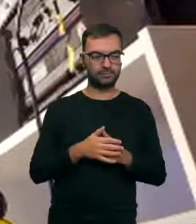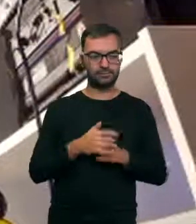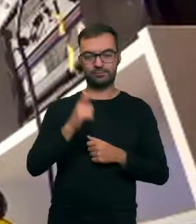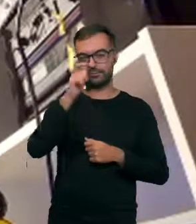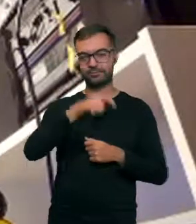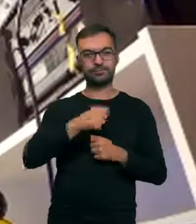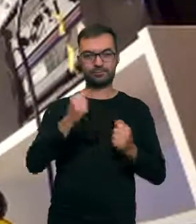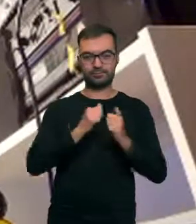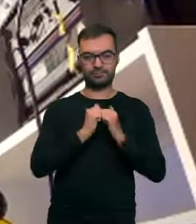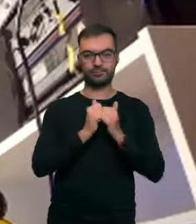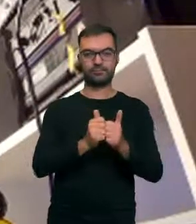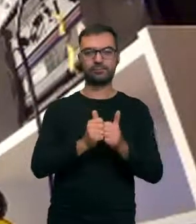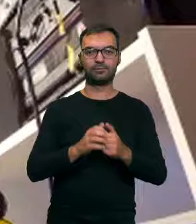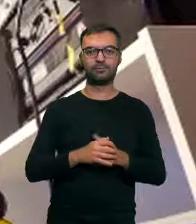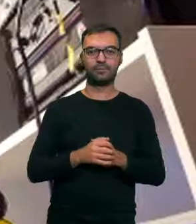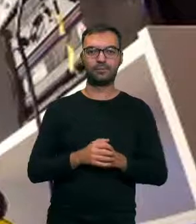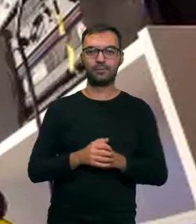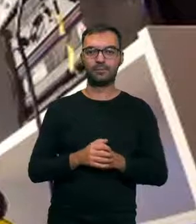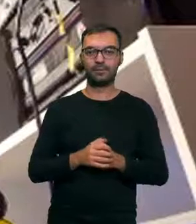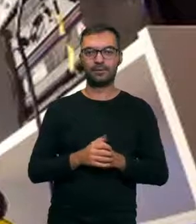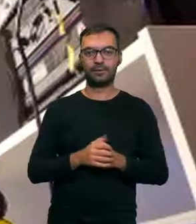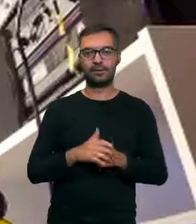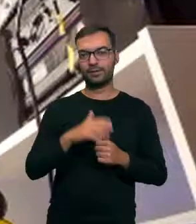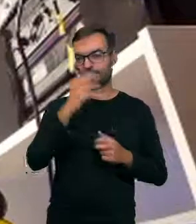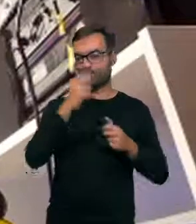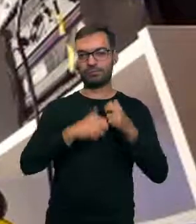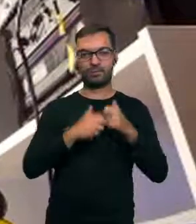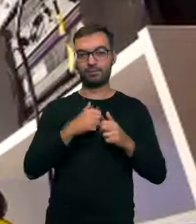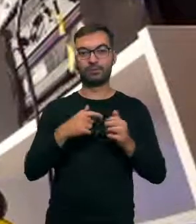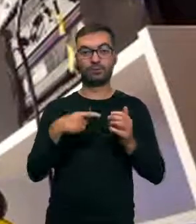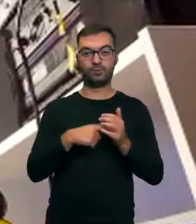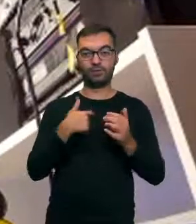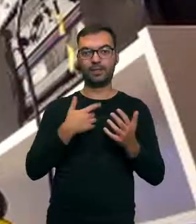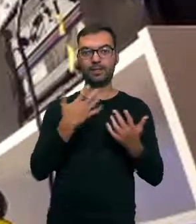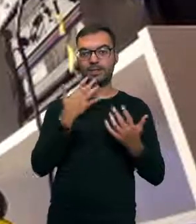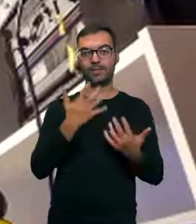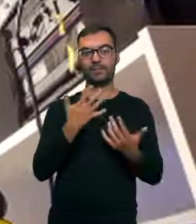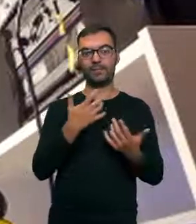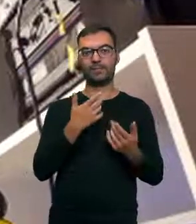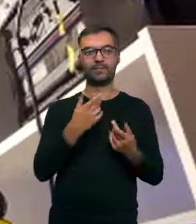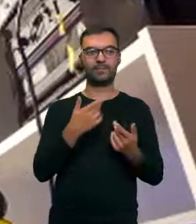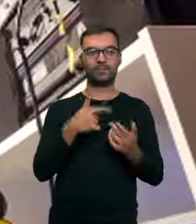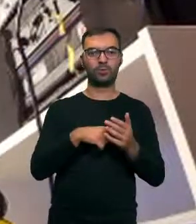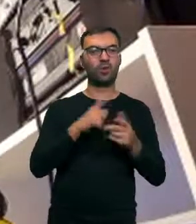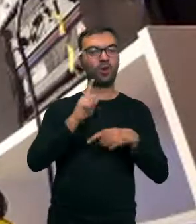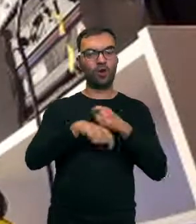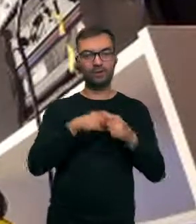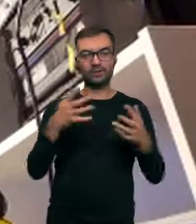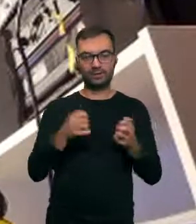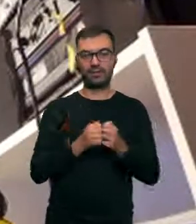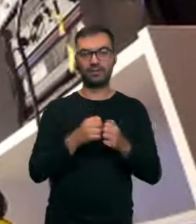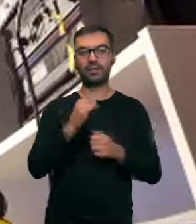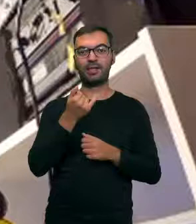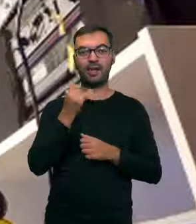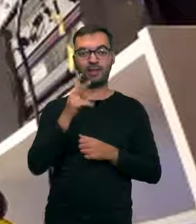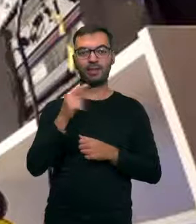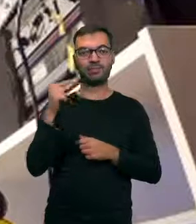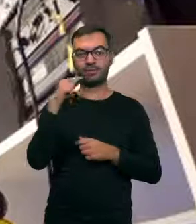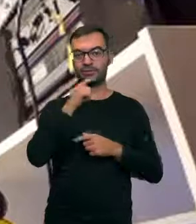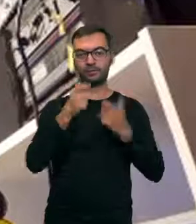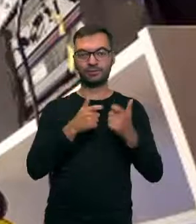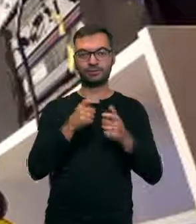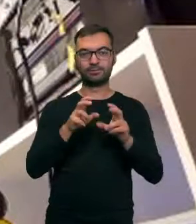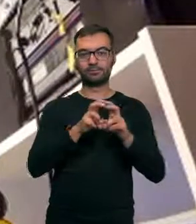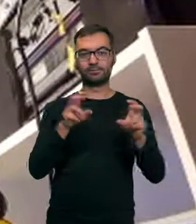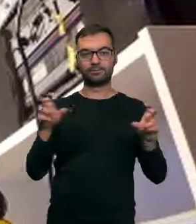było wyzwaniem, zderzeniem się z problemem. I w tym oczekiwałem jakiegoś rozwiązania. Skoro Janek potrafił zrobić o